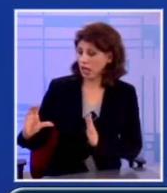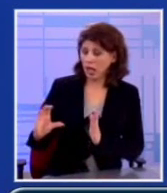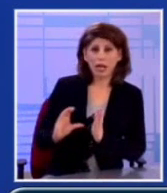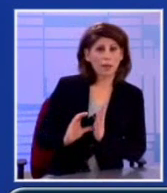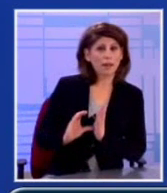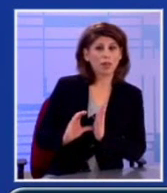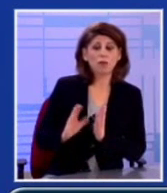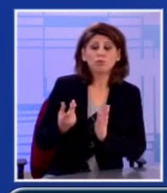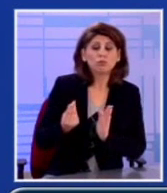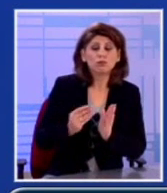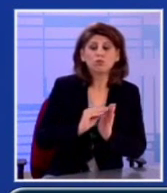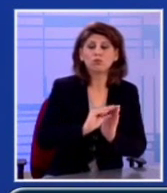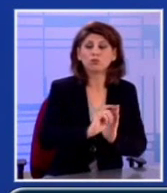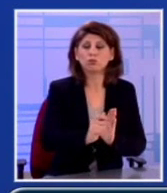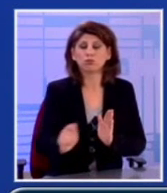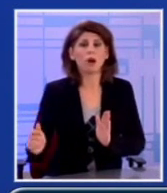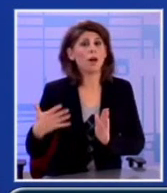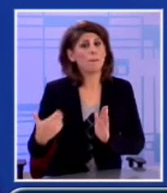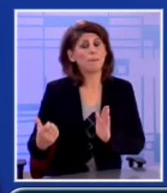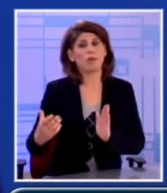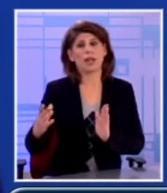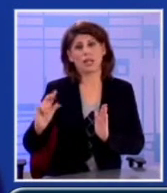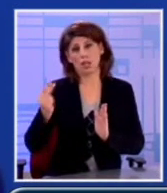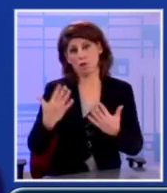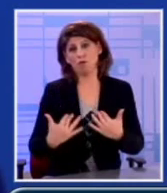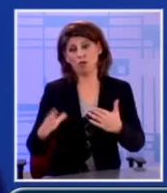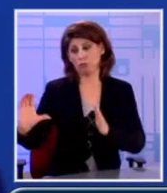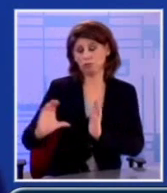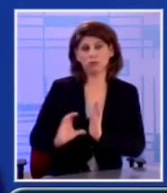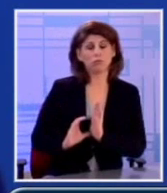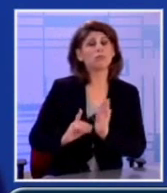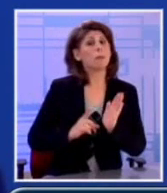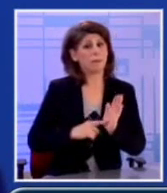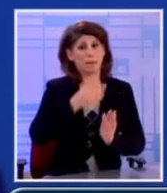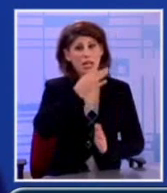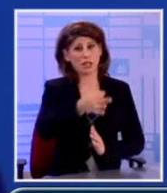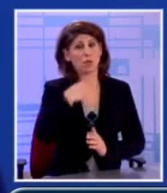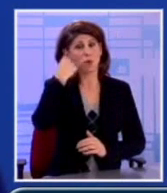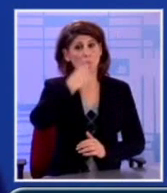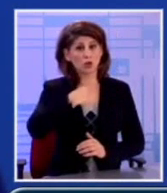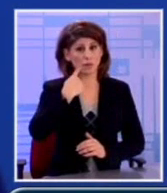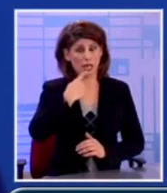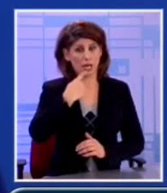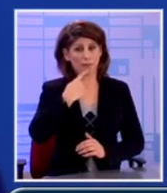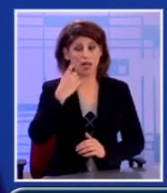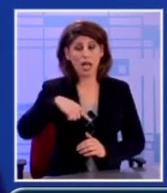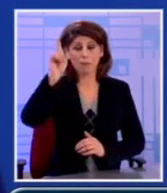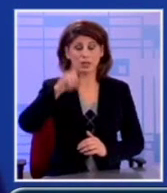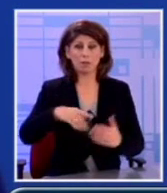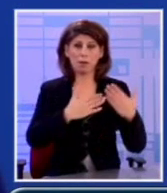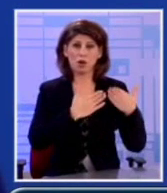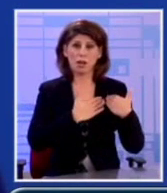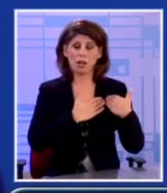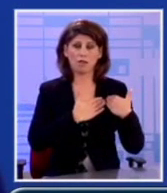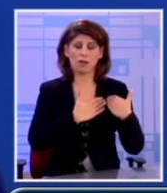τους οποίους έχει στη διάθεσή της η Βουλή. Πρέπει να σας πω ότι προσωπικά από την ημέρα που ανέλαβα